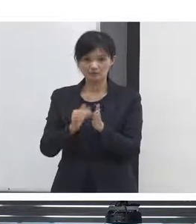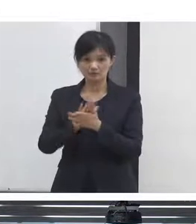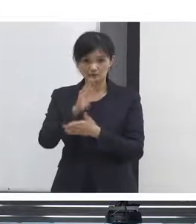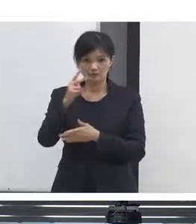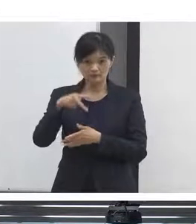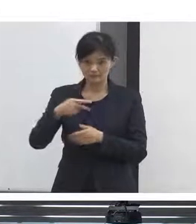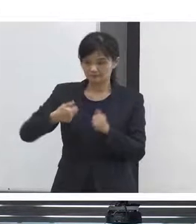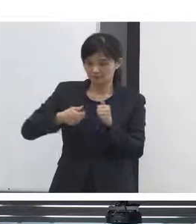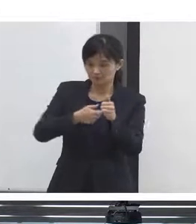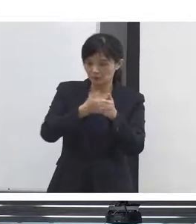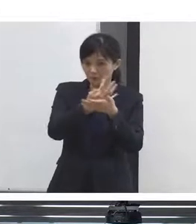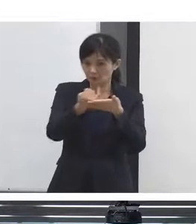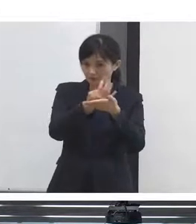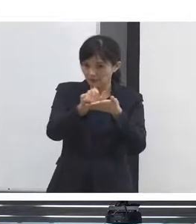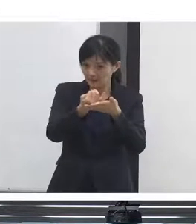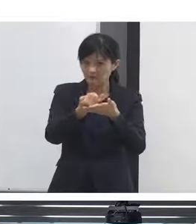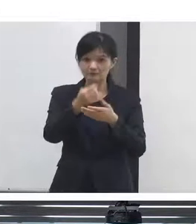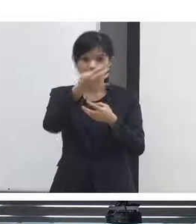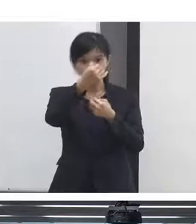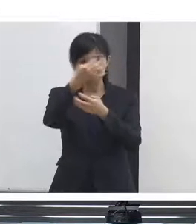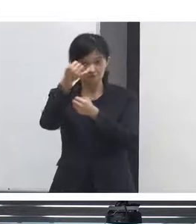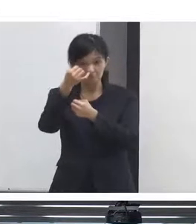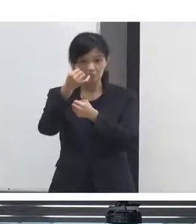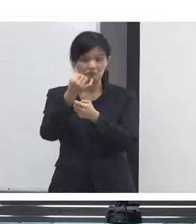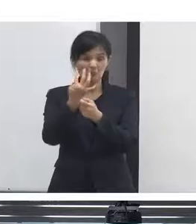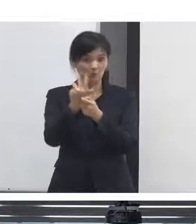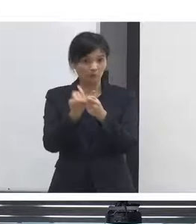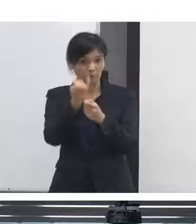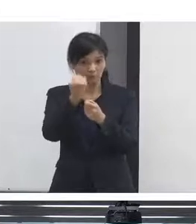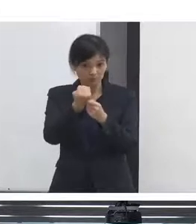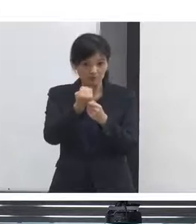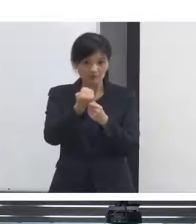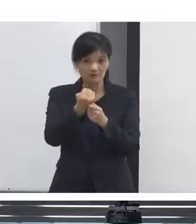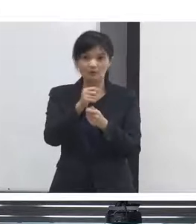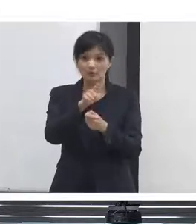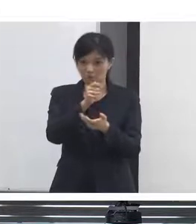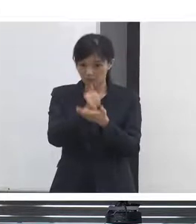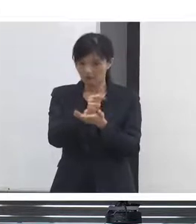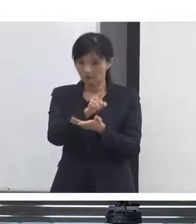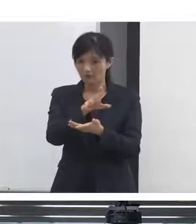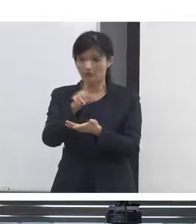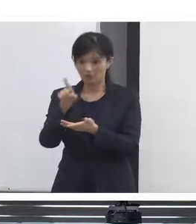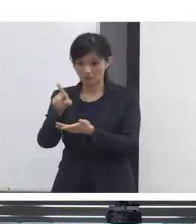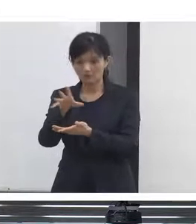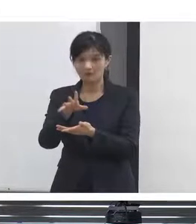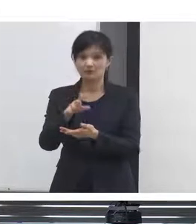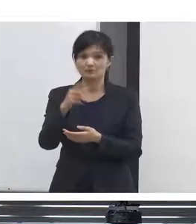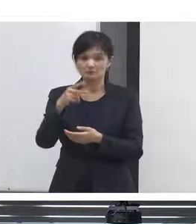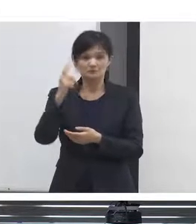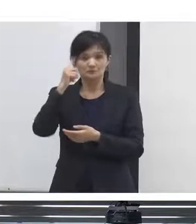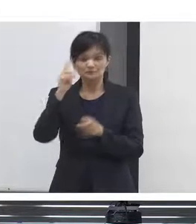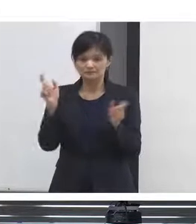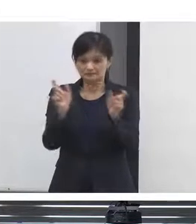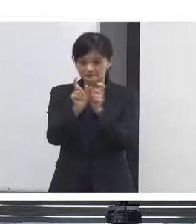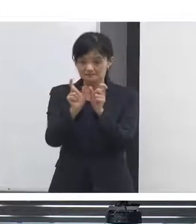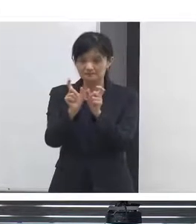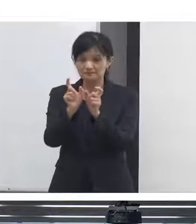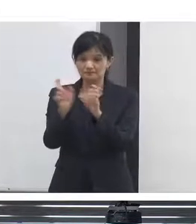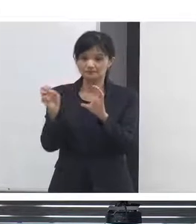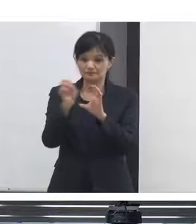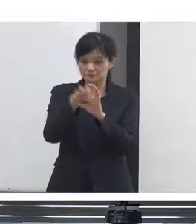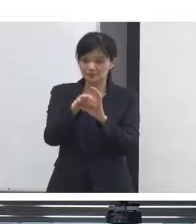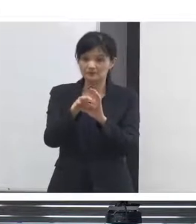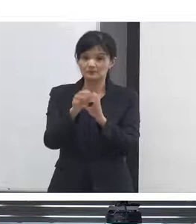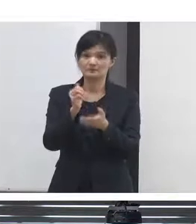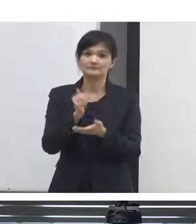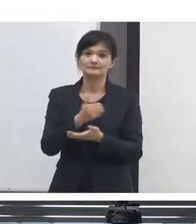那在哪一个时间呢被操作哦？那透过这个 URL 设计，我们就可以把资料塞进去哦。那值得一提